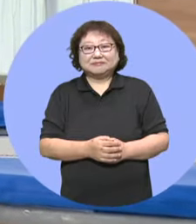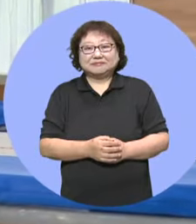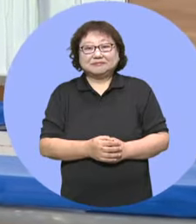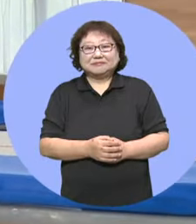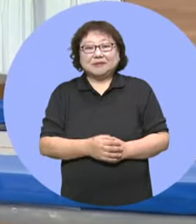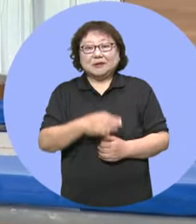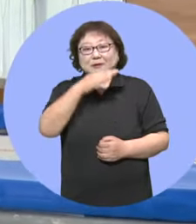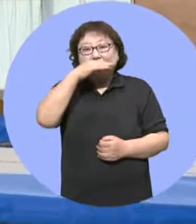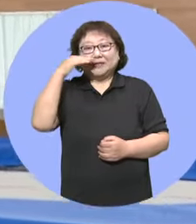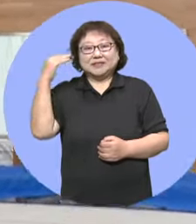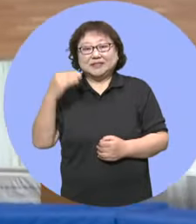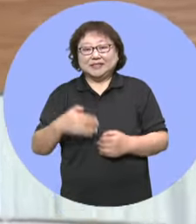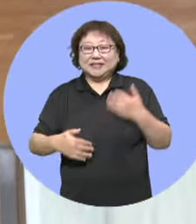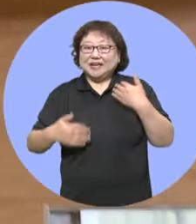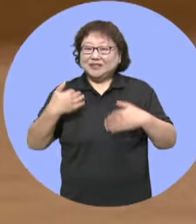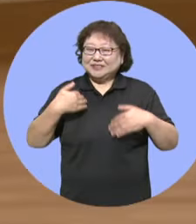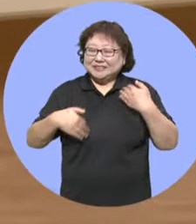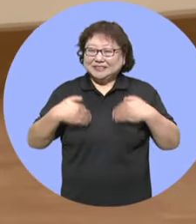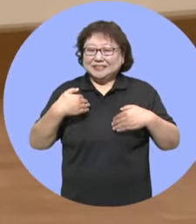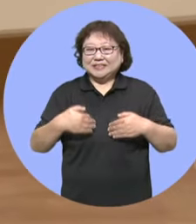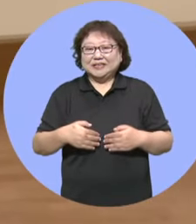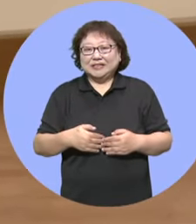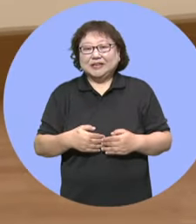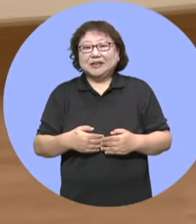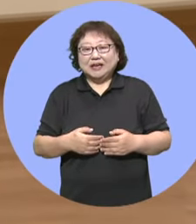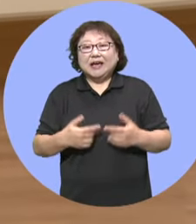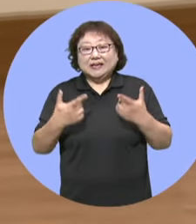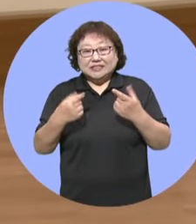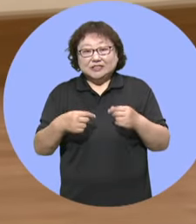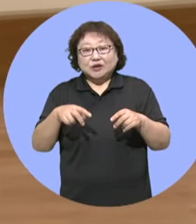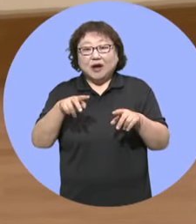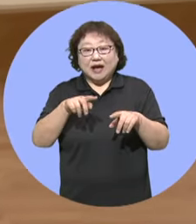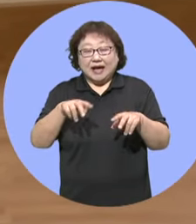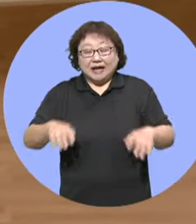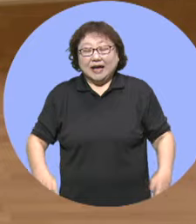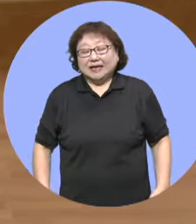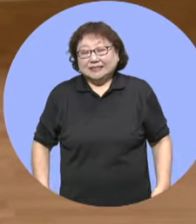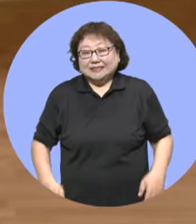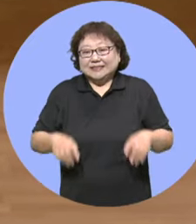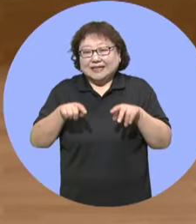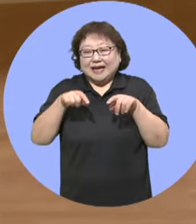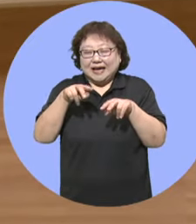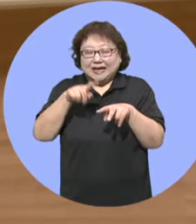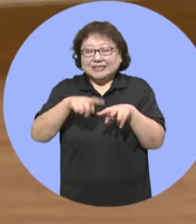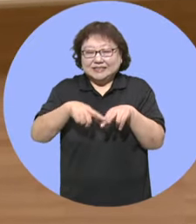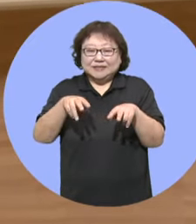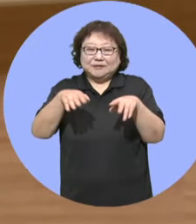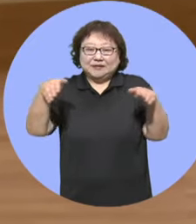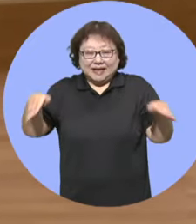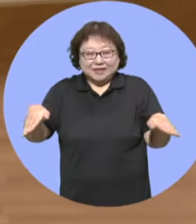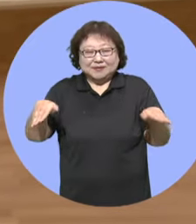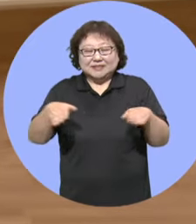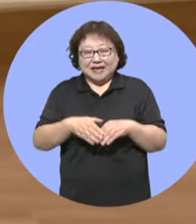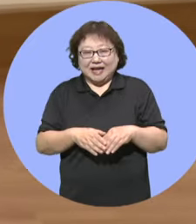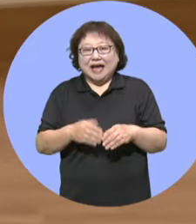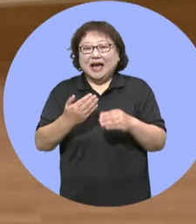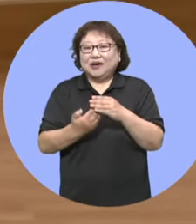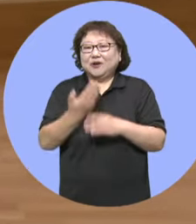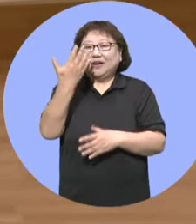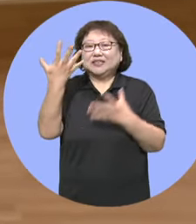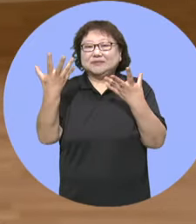お、素晴らしい。 わー、楽しい。 すごい、ちゃんと開いてました。 開いてました、 はい、 あ、よかった。忘れすぎいただきました